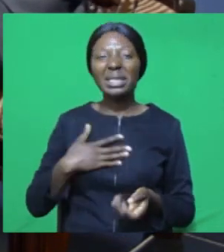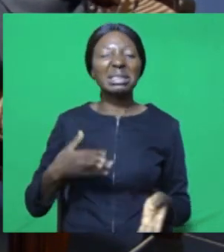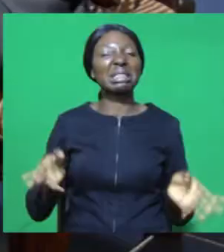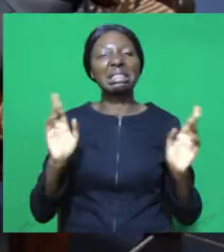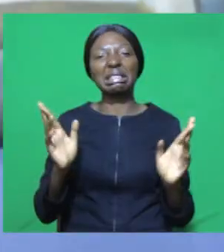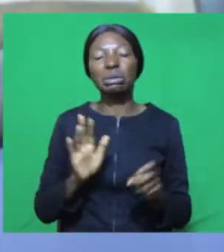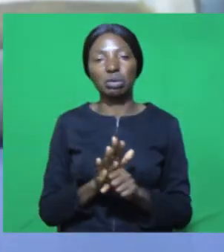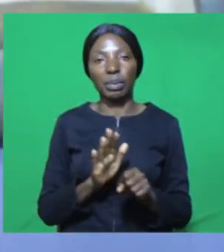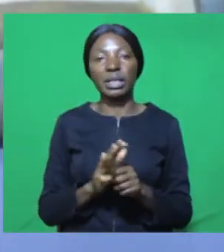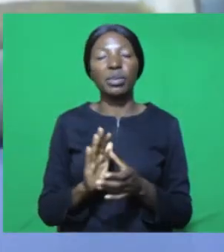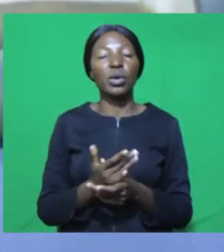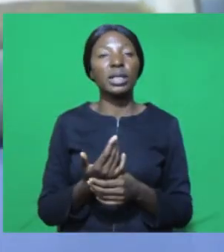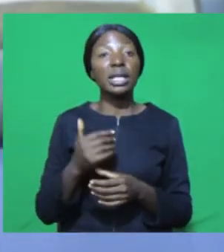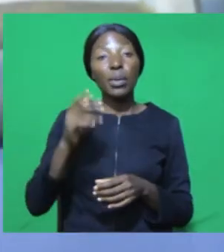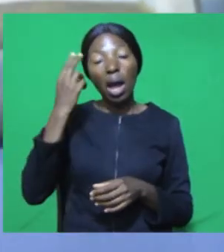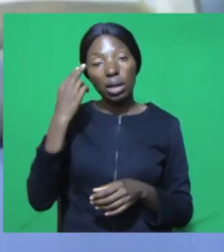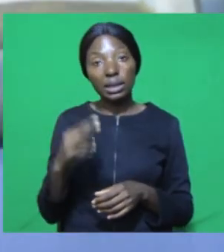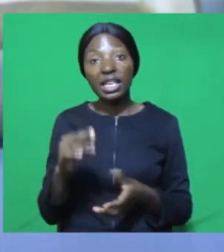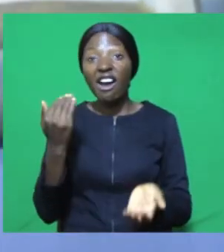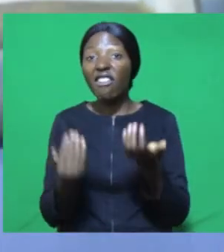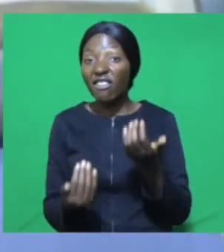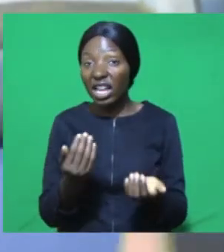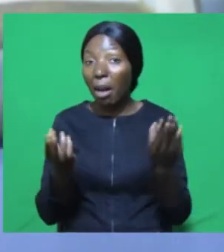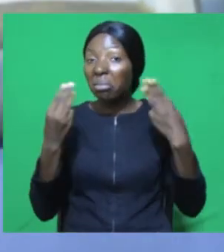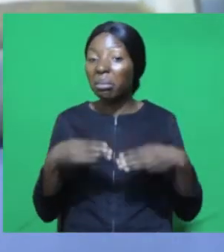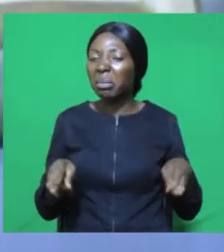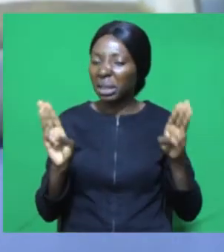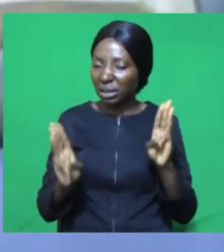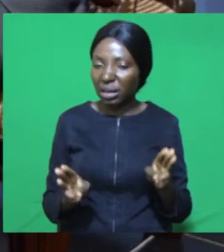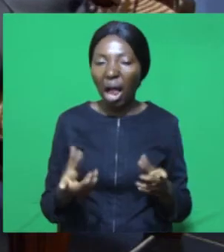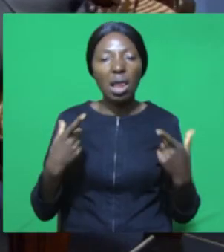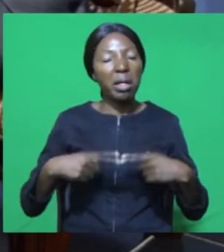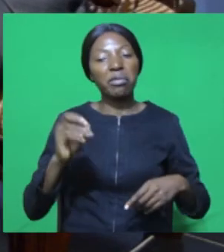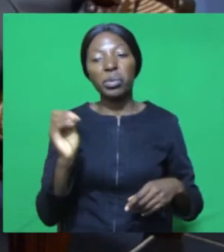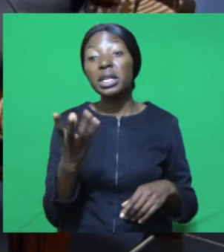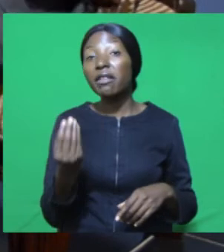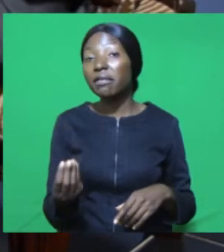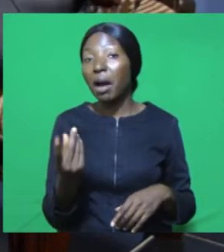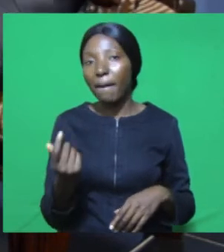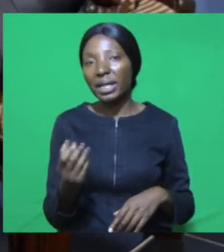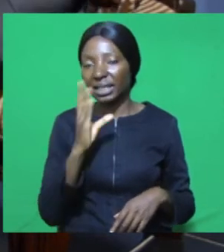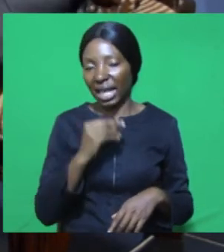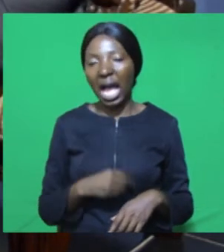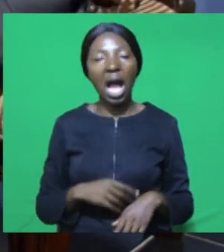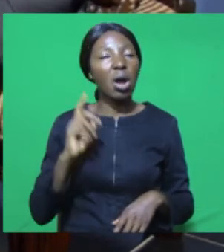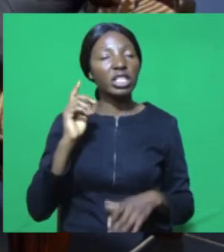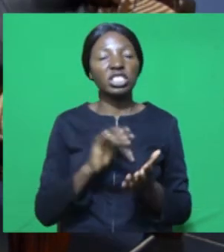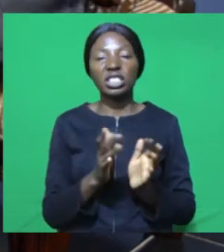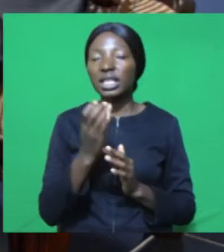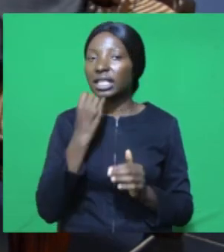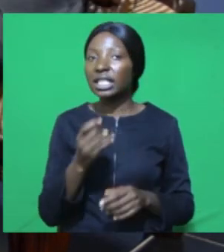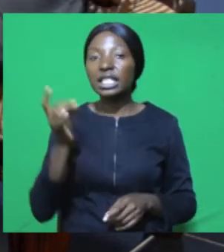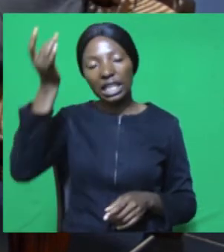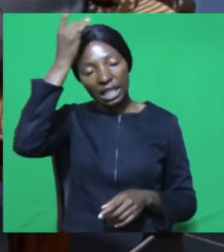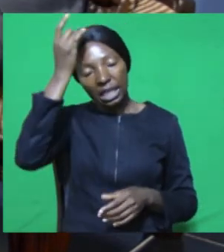because manzwisira tinoita munyika inoka vana vamambo vagere mushe saka tinene tichida kuti ndishe kuti